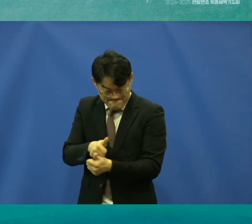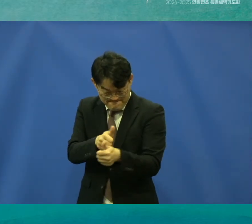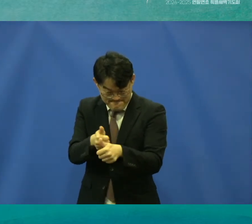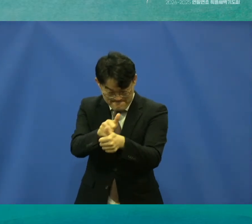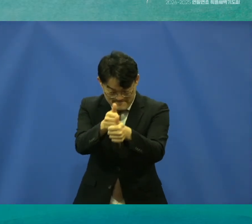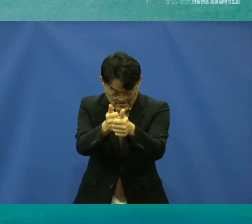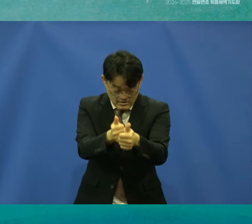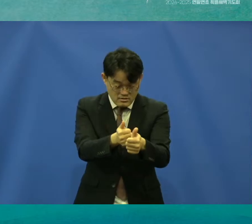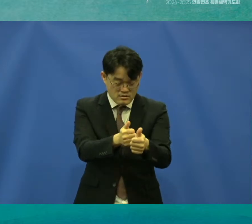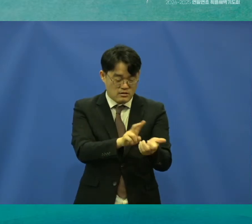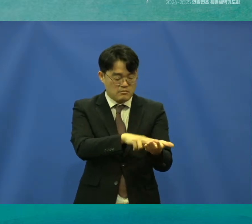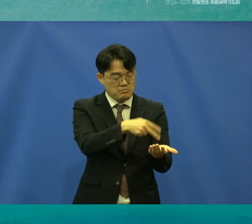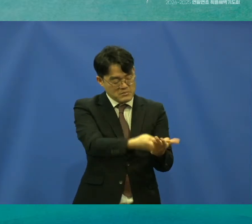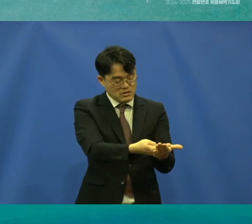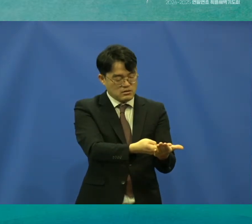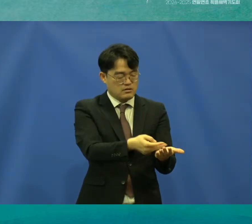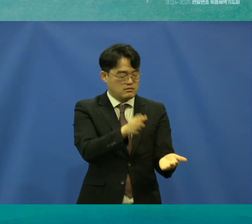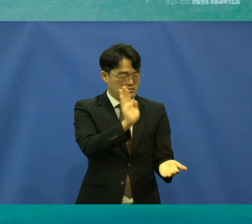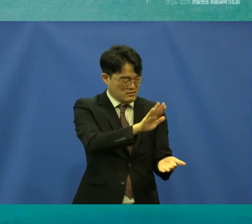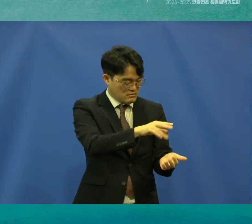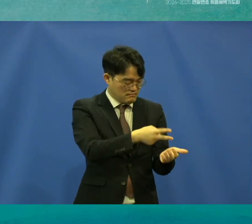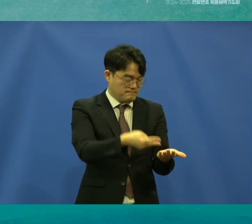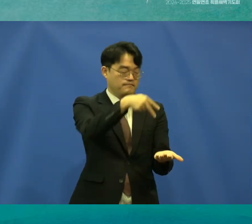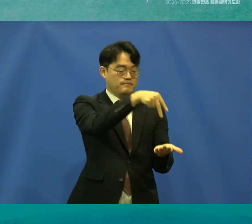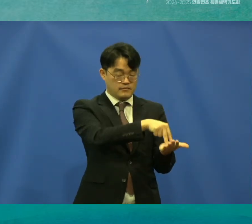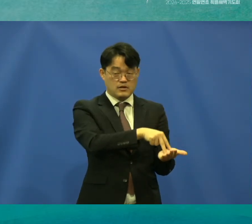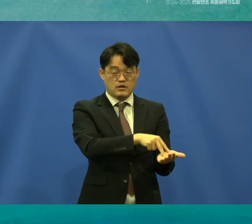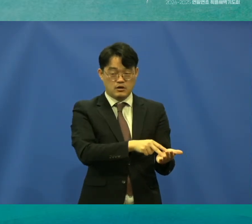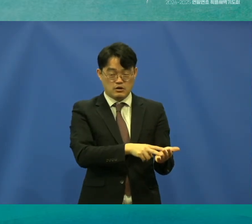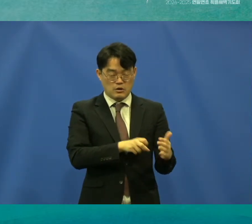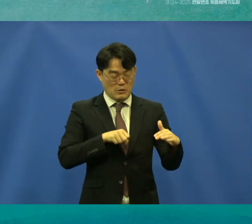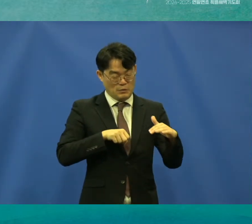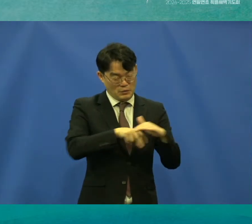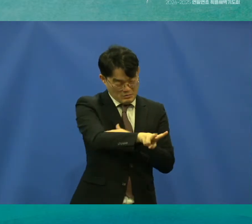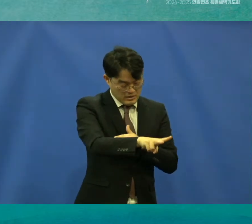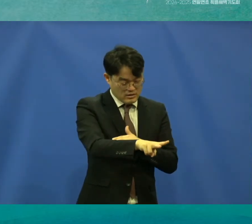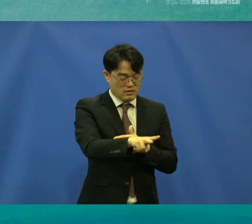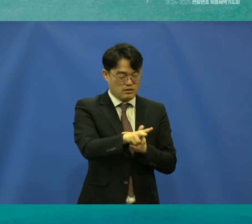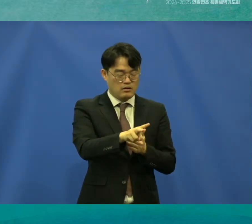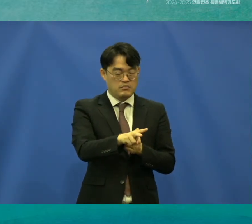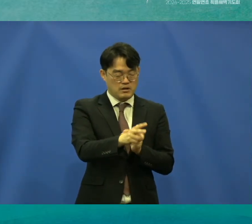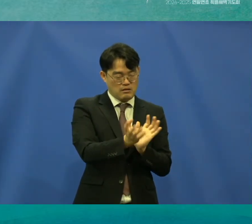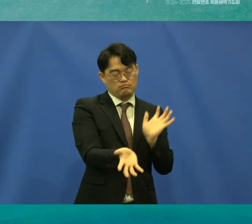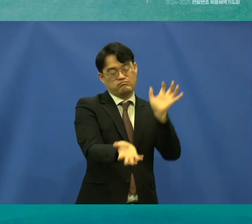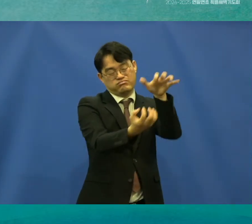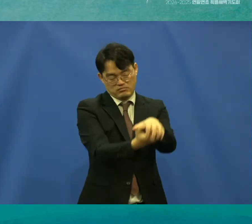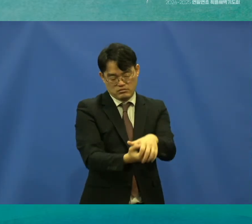일으켜 세우시고, 도망가면 물고기 뱃속에 집어넣으시고.